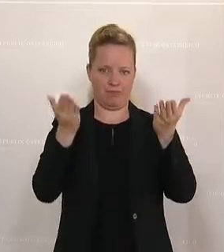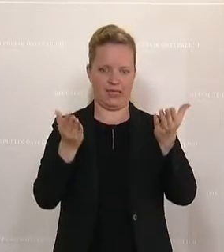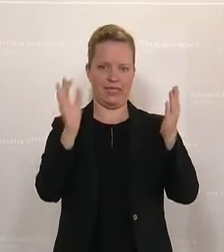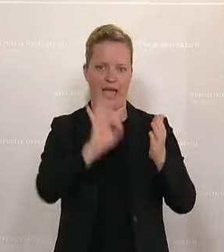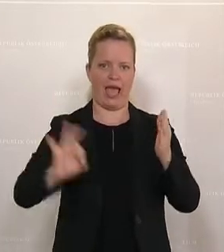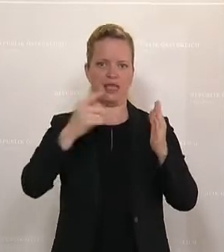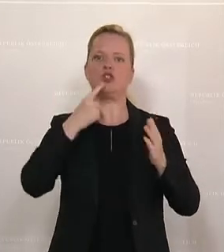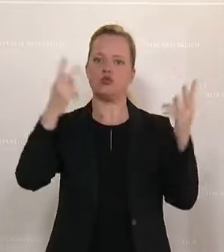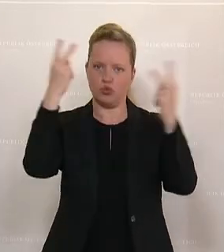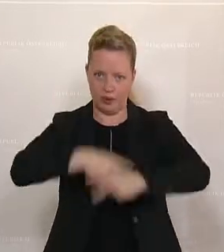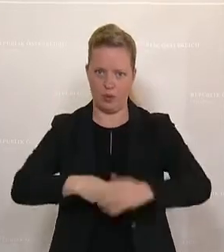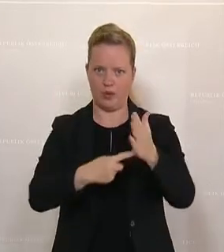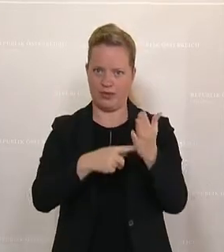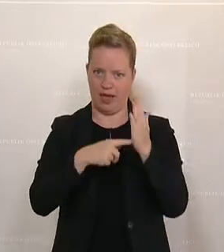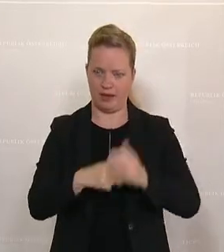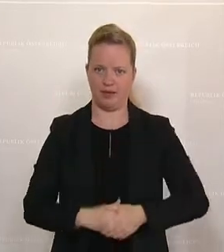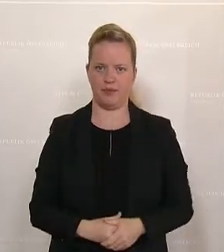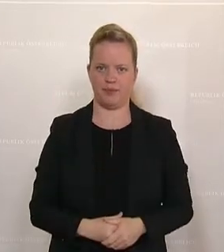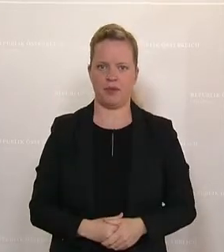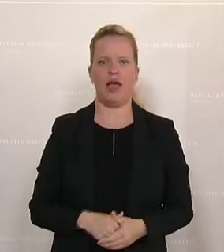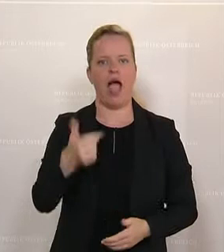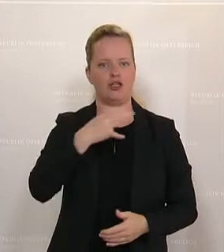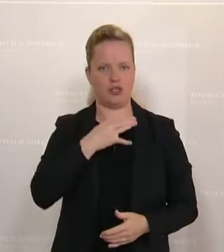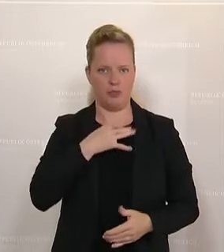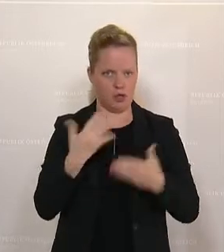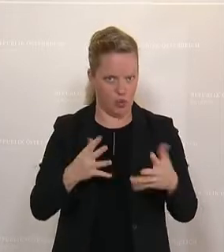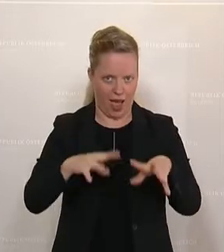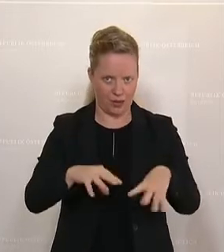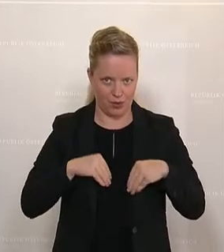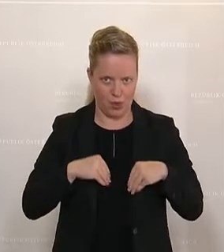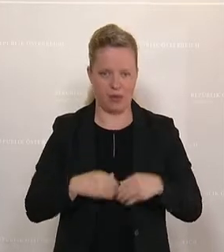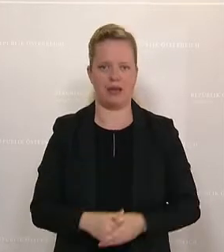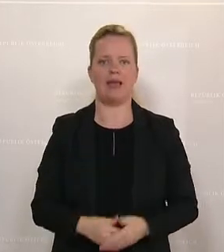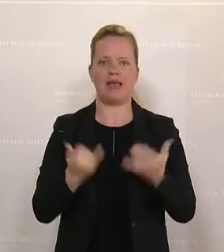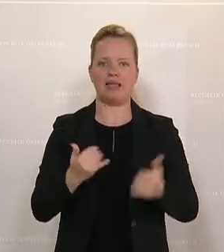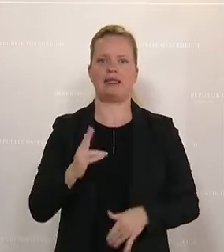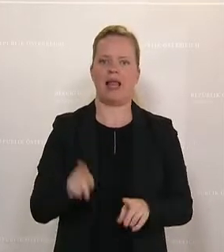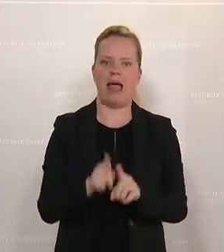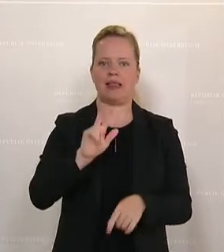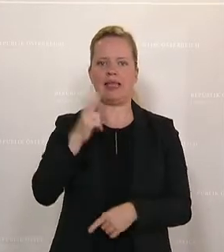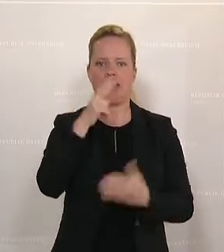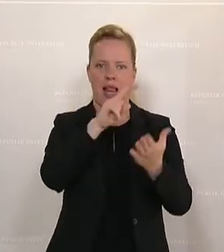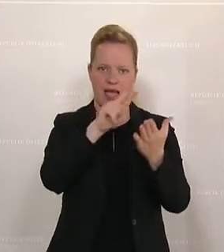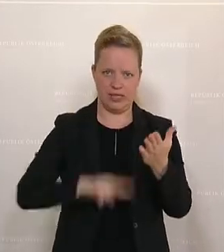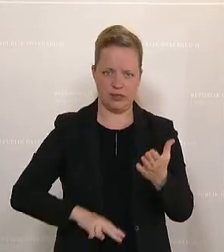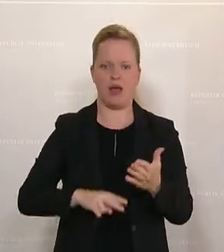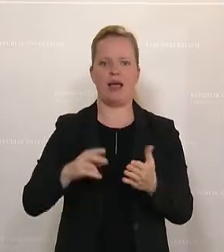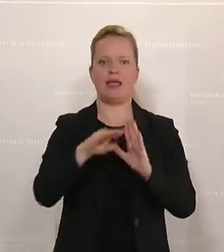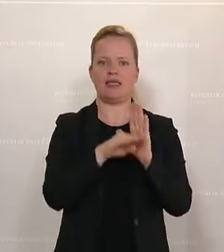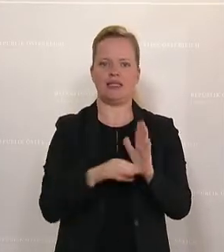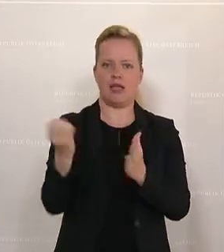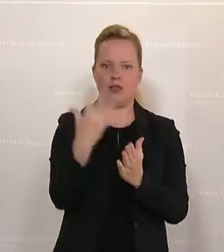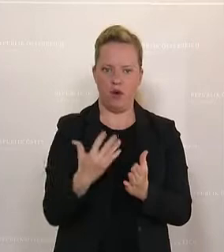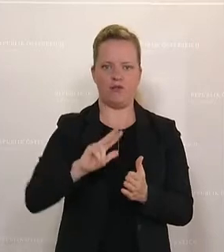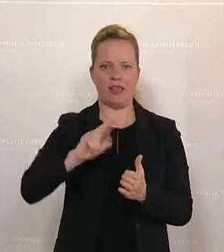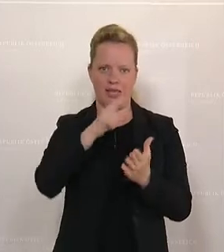ein Zeichen der Zustimmung. Das ist einstimmig so angenommen. Kommen wir gleich zur dritten Lesung. Der Gesetzentwurf ist in